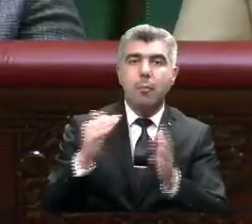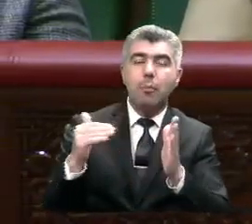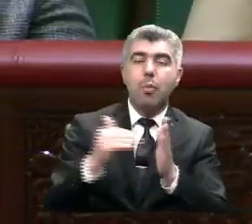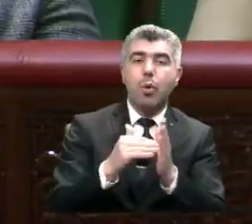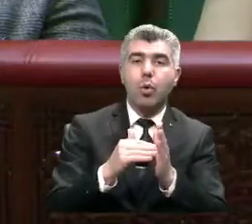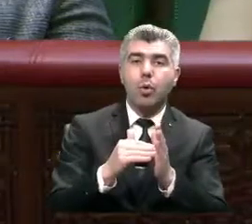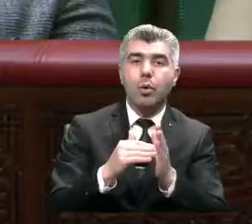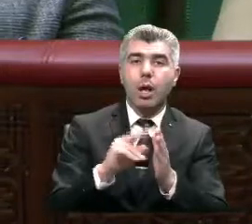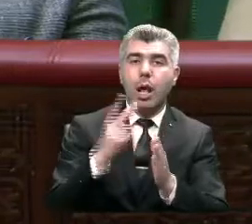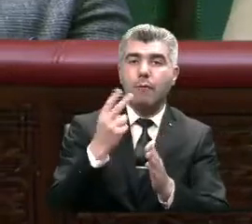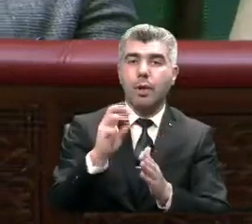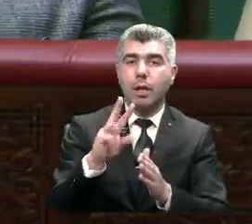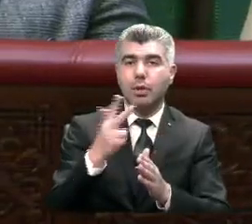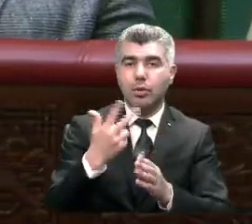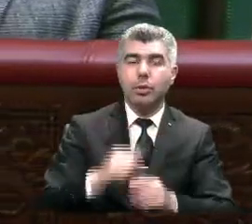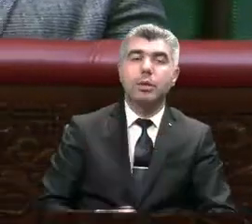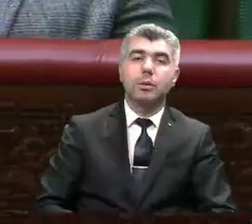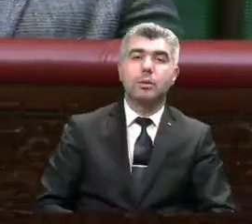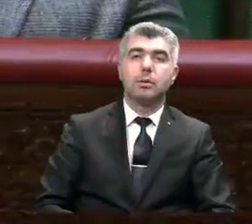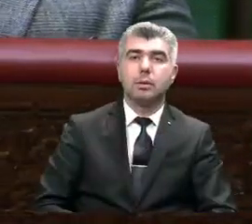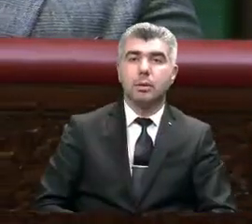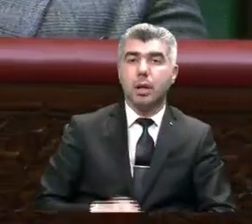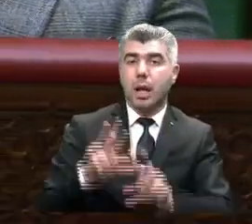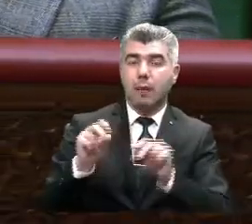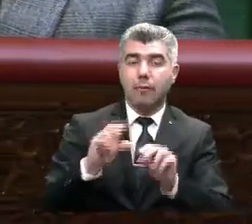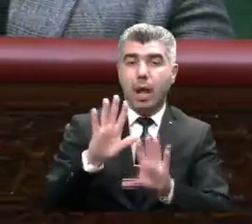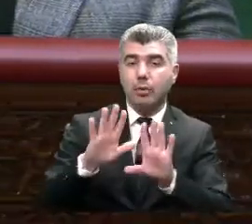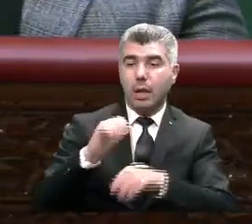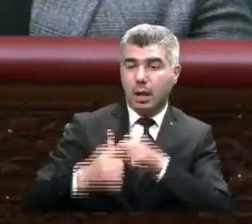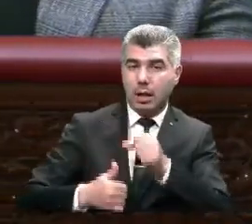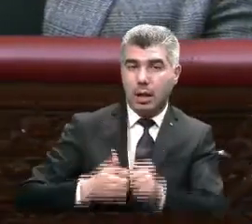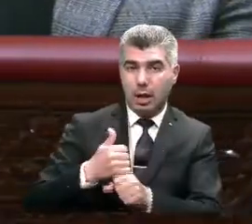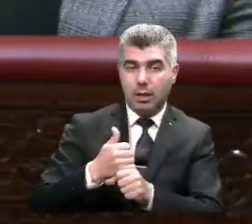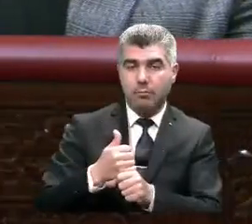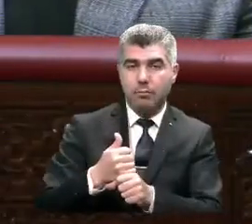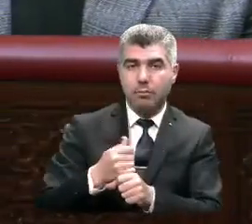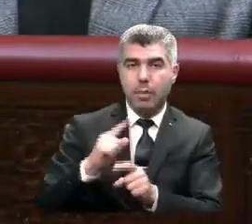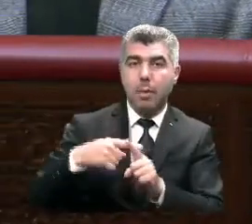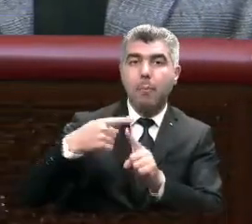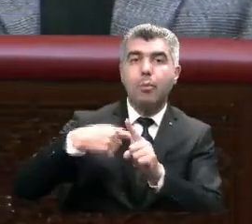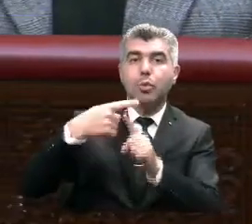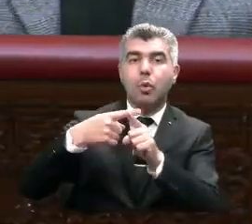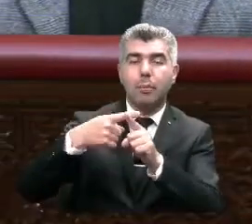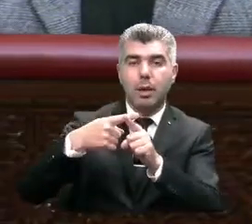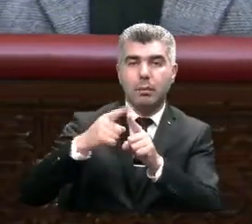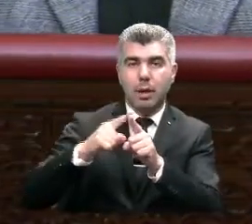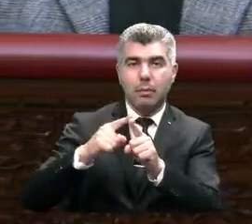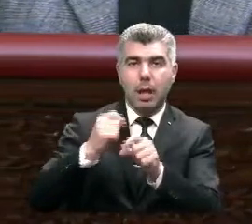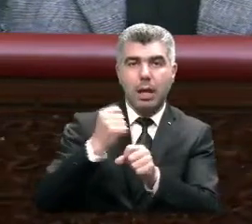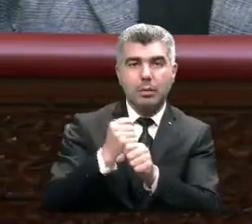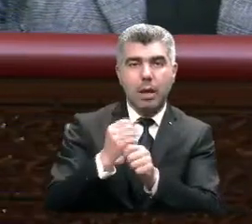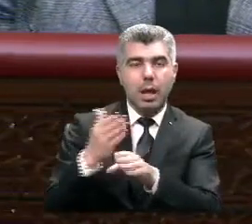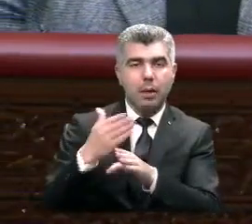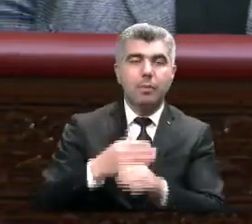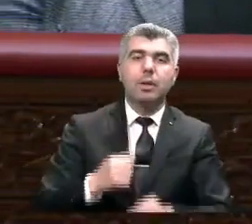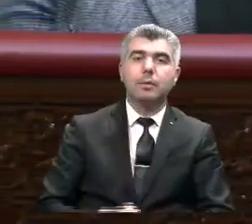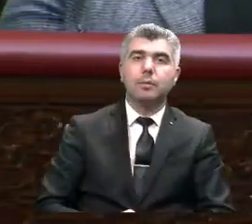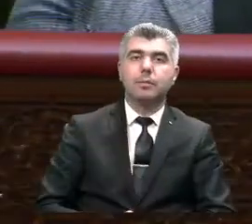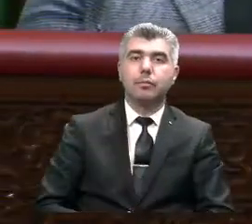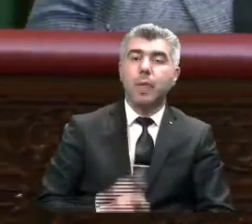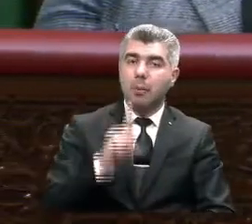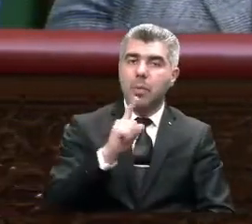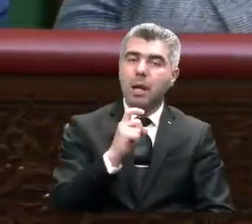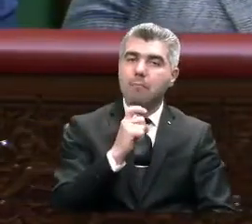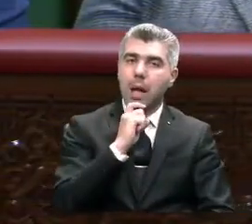2023 غير مقارنه مع هذه 10 سنوات فهذا ضعف ما كنا نقوم به غير انه لازال